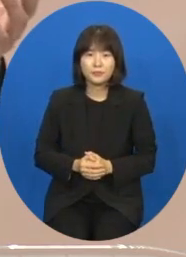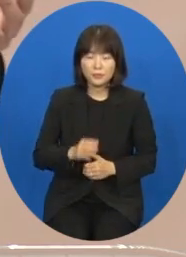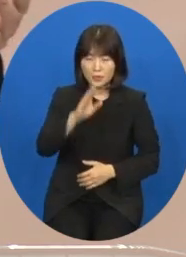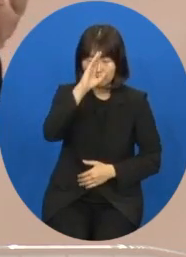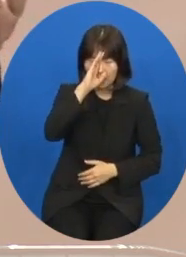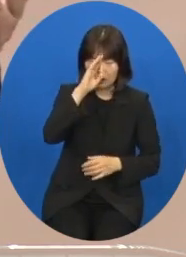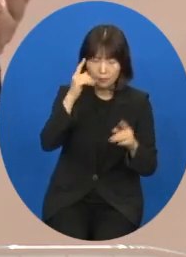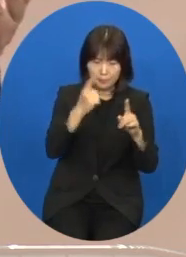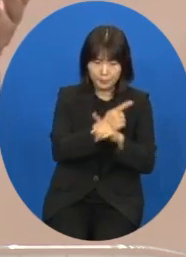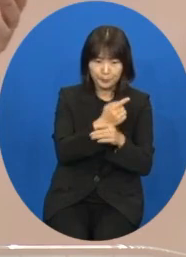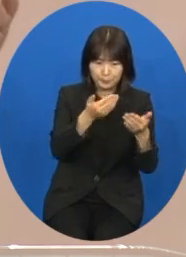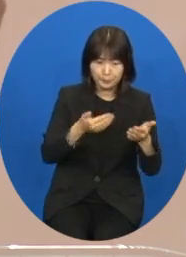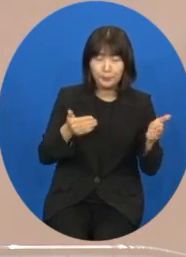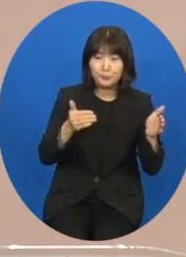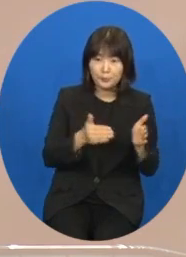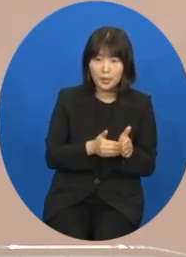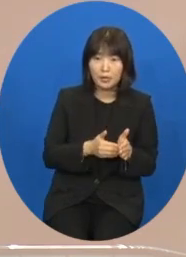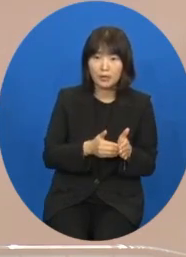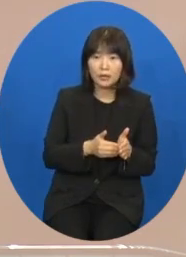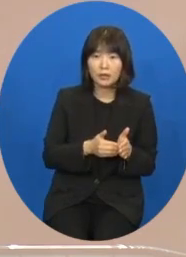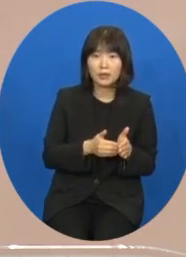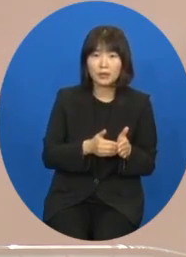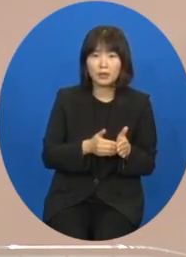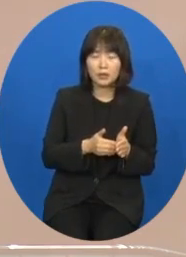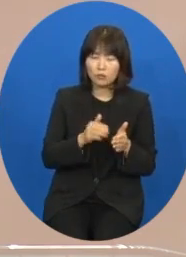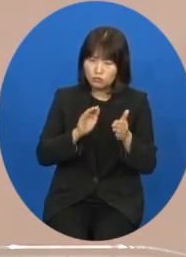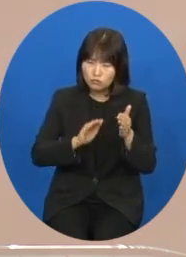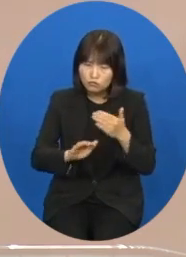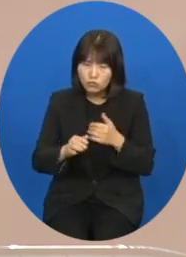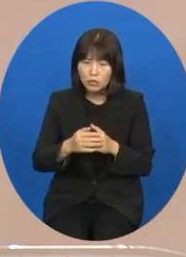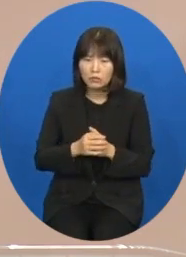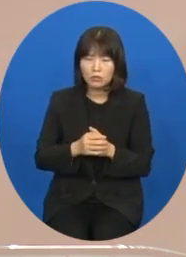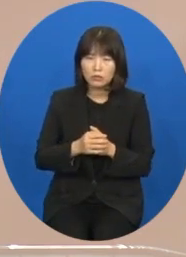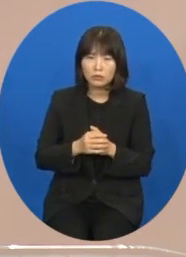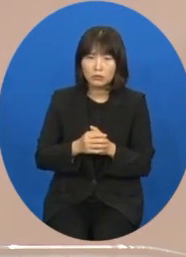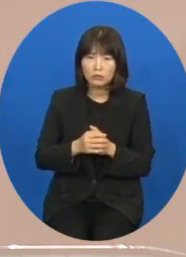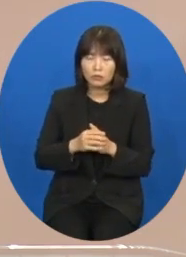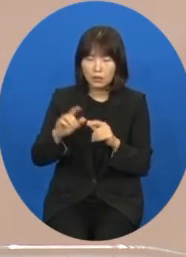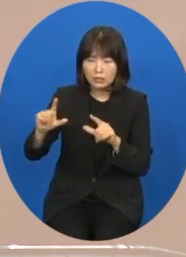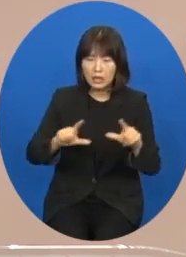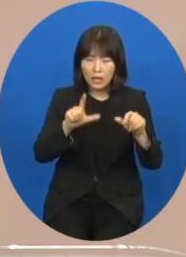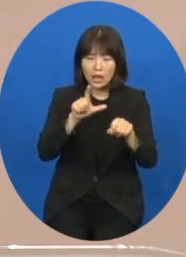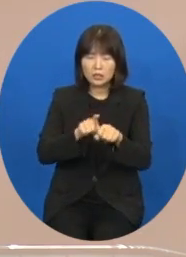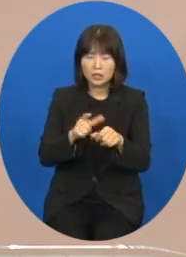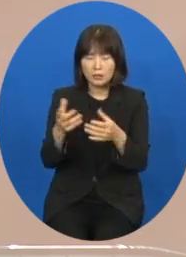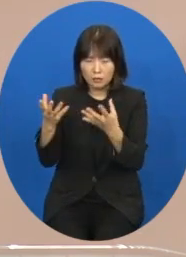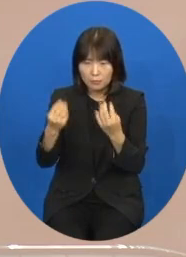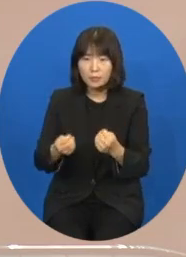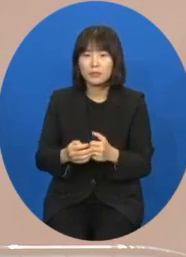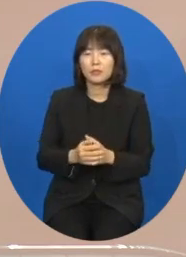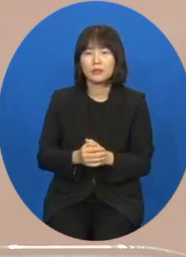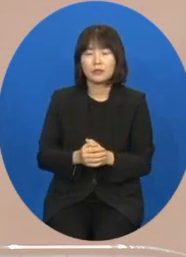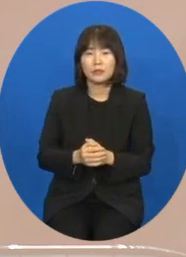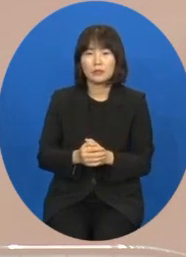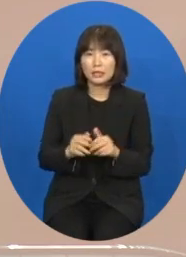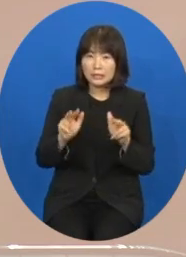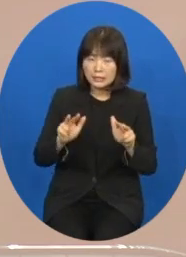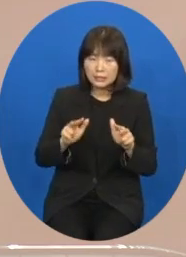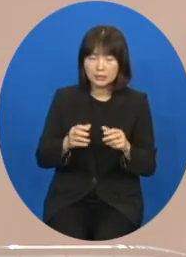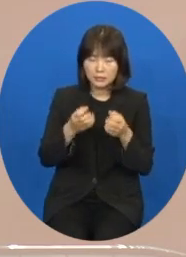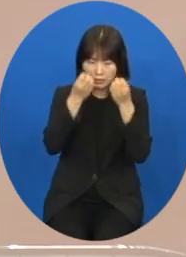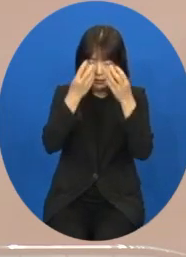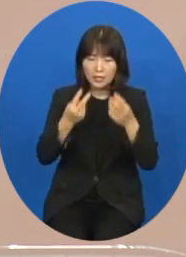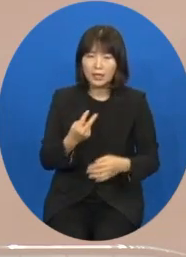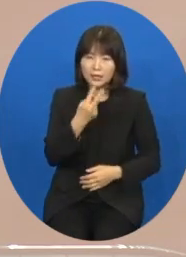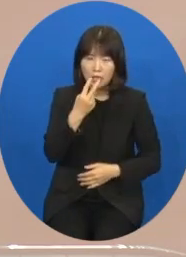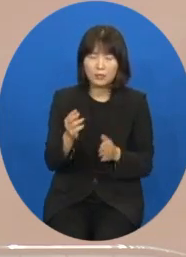고침을 받았어요. 그 뒤에도 살아갈 세월이 많습니다. 이제 새